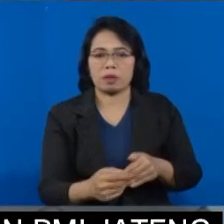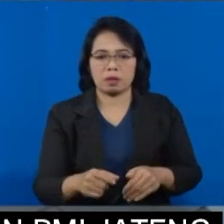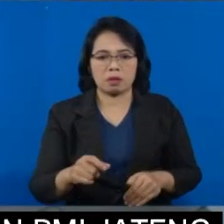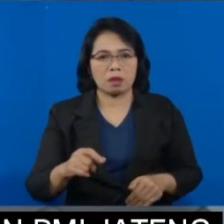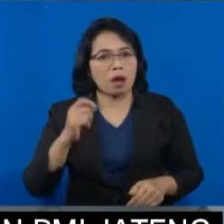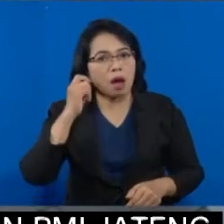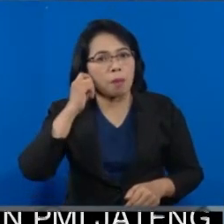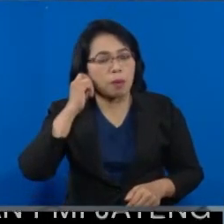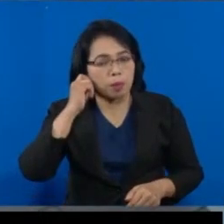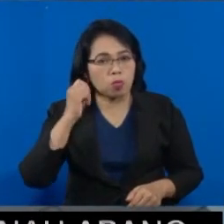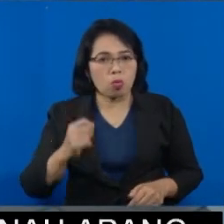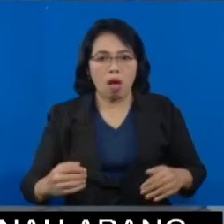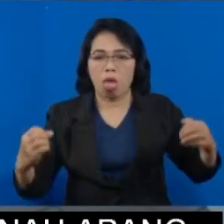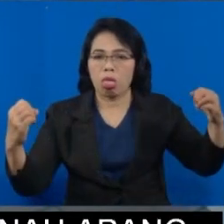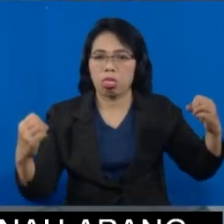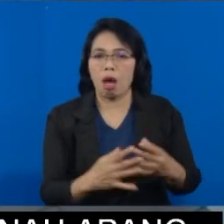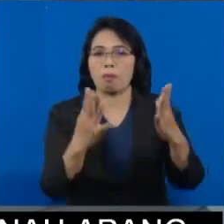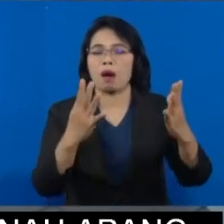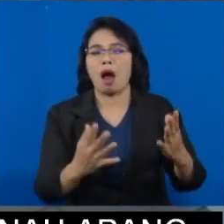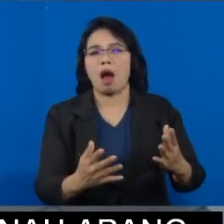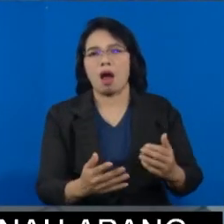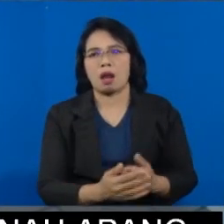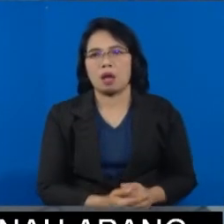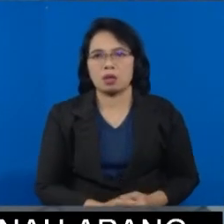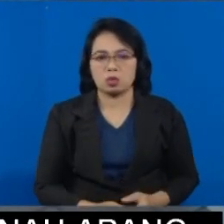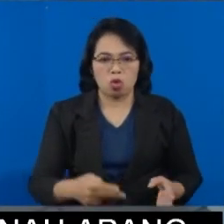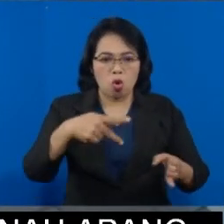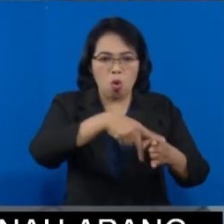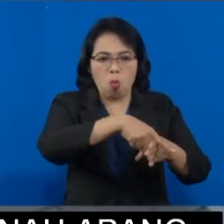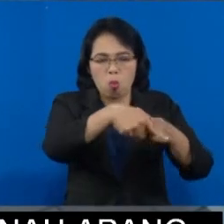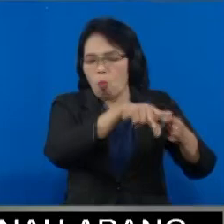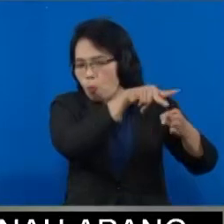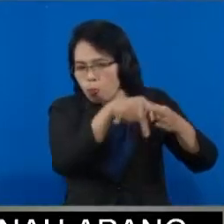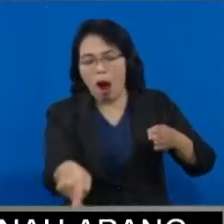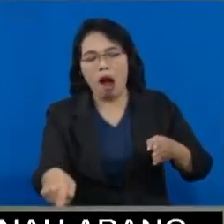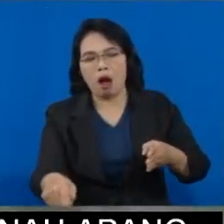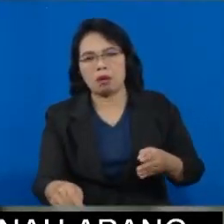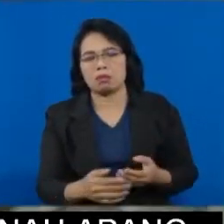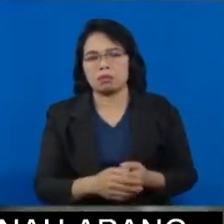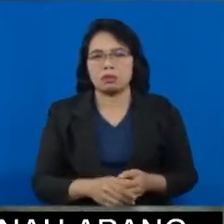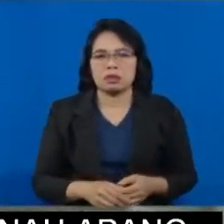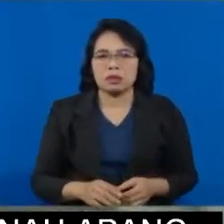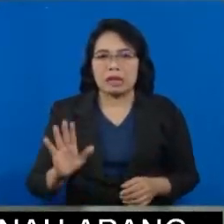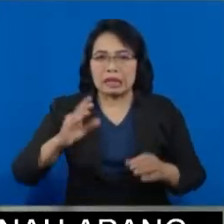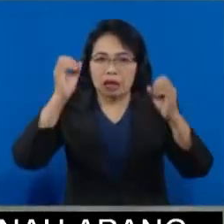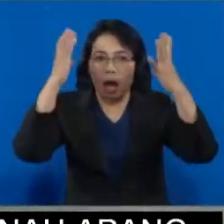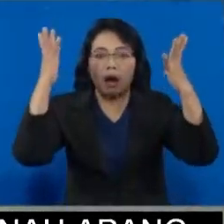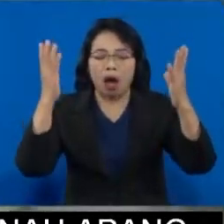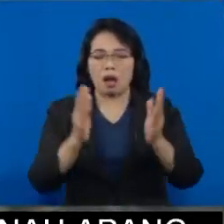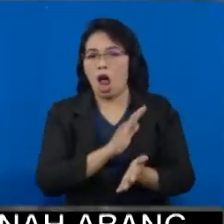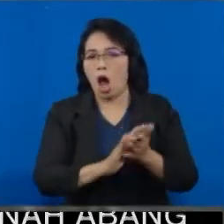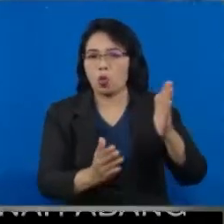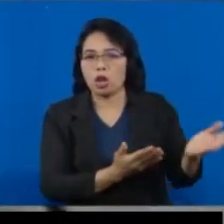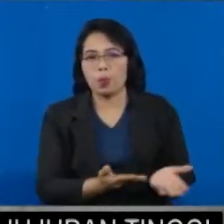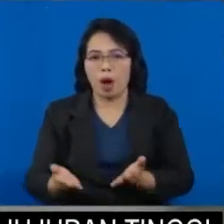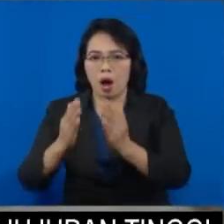perempuan. Tabrakan tidak terhindarkan sehingga pemotor terlempar dan tidak sadarkan diri. Korban luka dilarikan ke rumah sakit